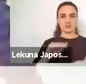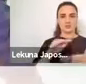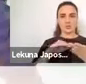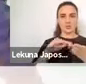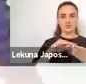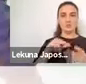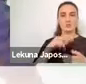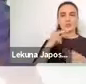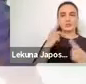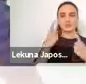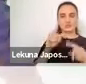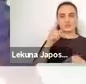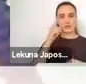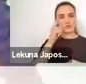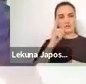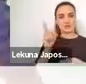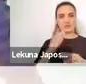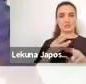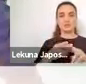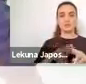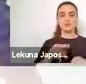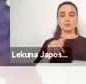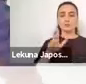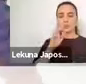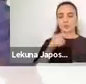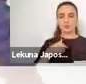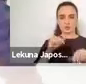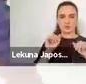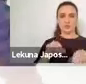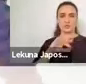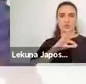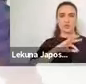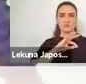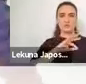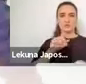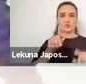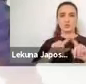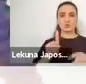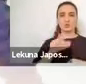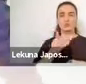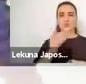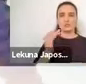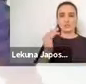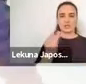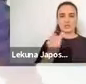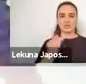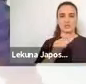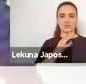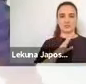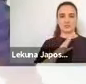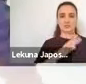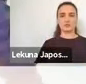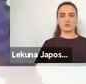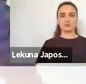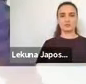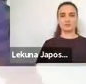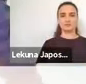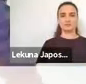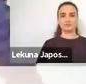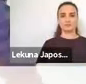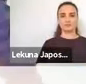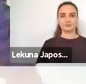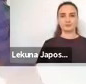ყურადღებით სხვაგან არის. და ამიტომ ის დრო მე შემიძლია გამოვიყენო ისე, რომ მისი დაინტერესება იყოს. კი